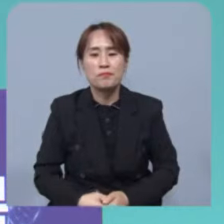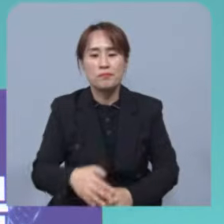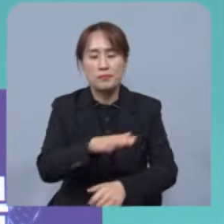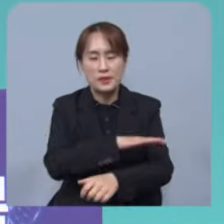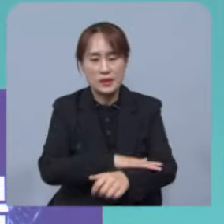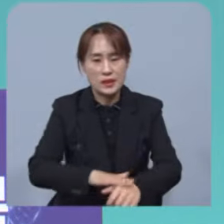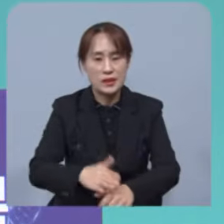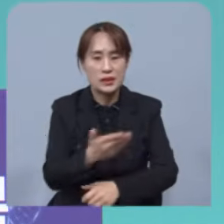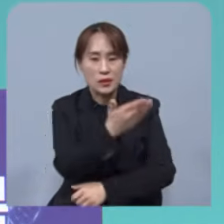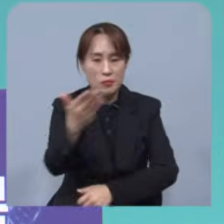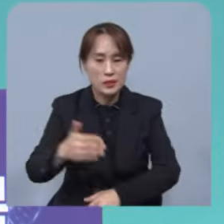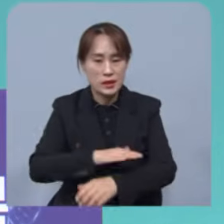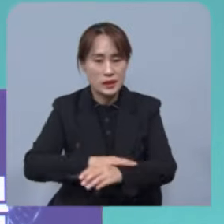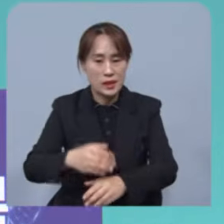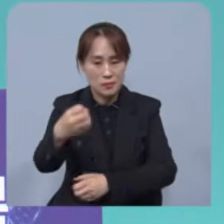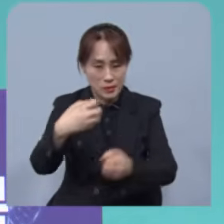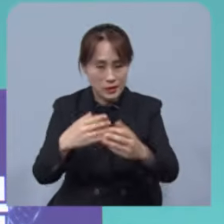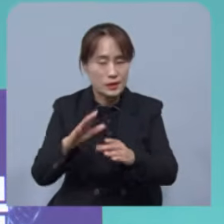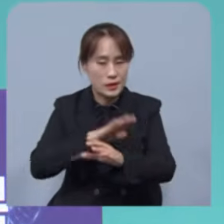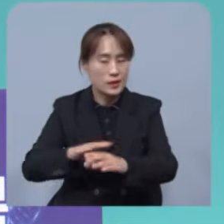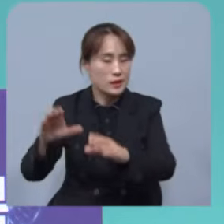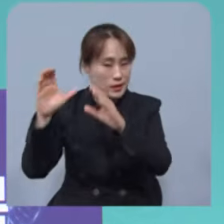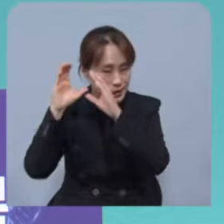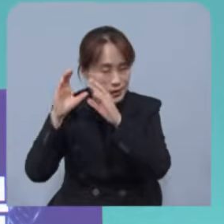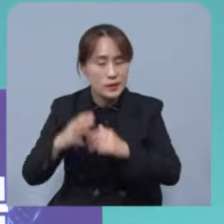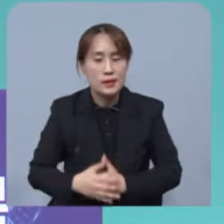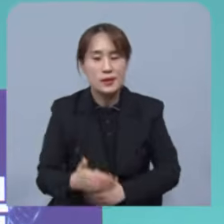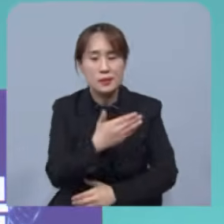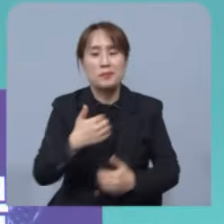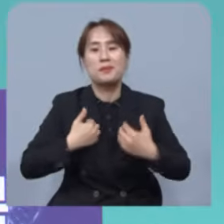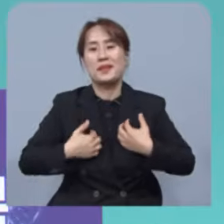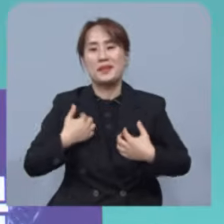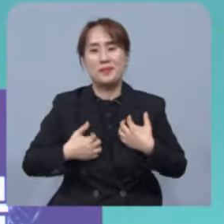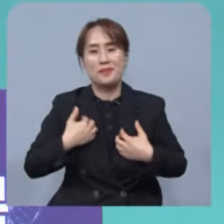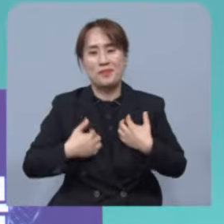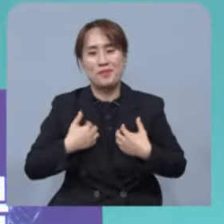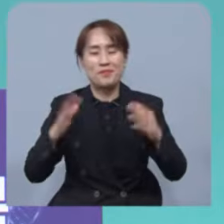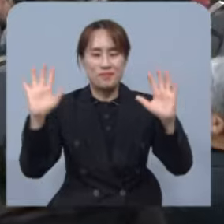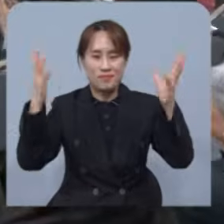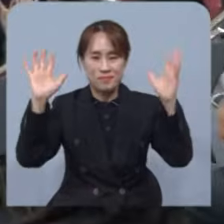저도 여러분 말씀을 잘 들어보겠습니다. 네, 여러분 반갑습니다.